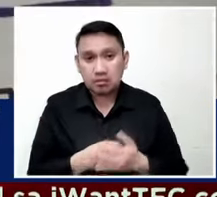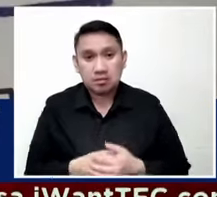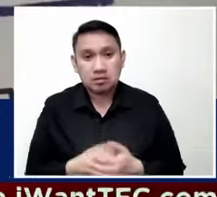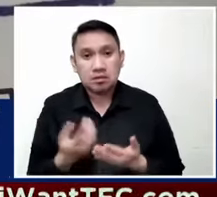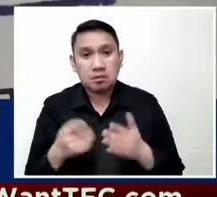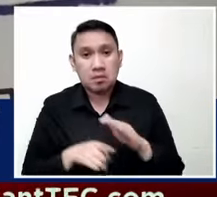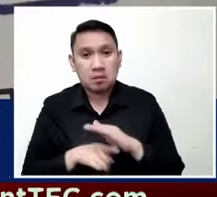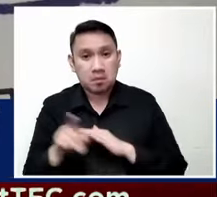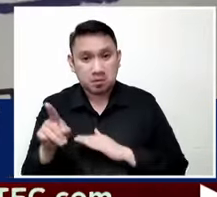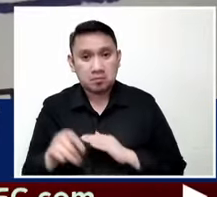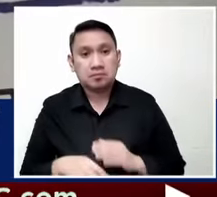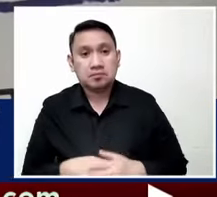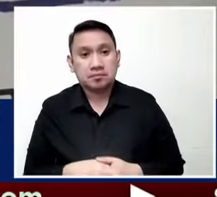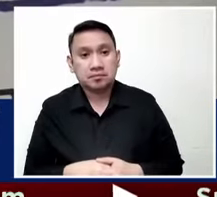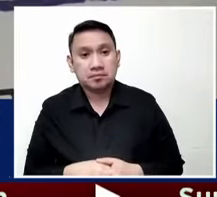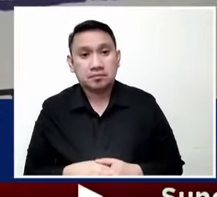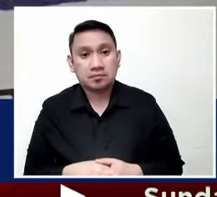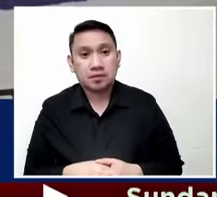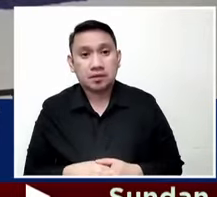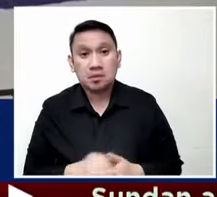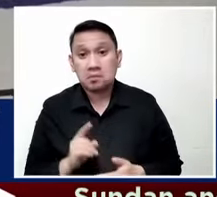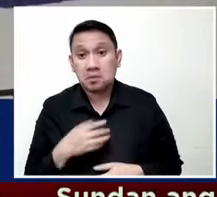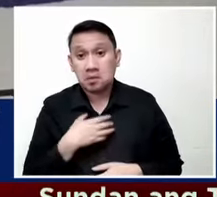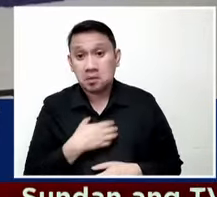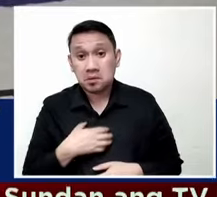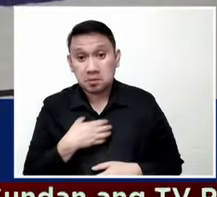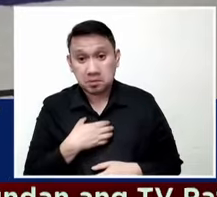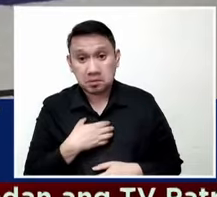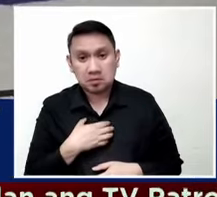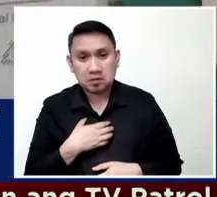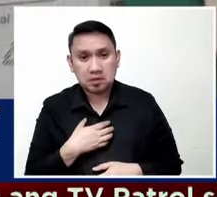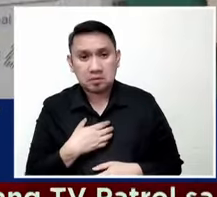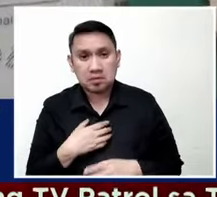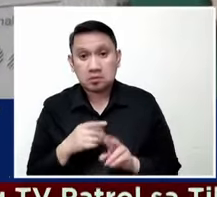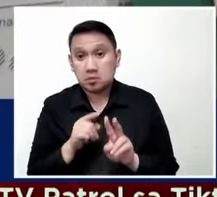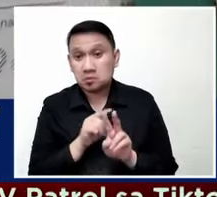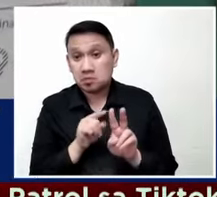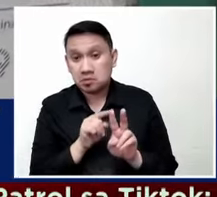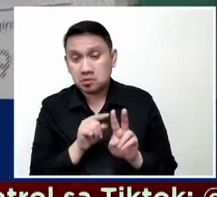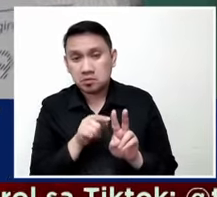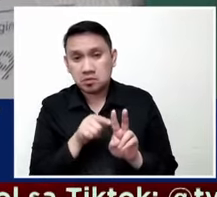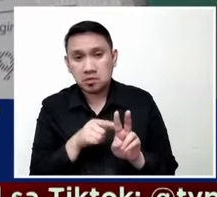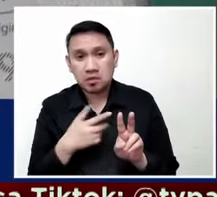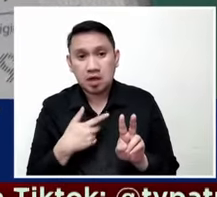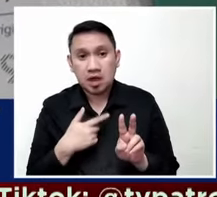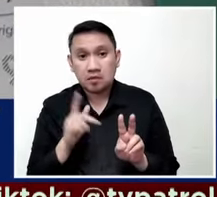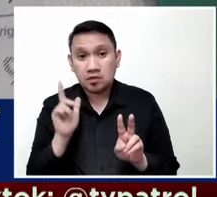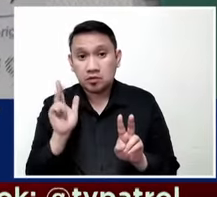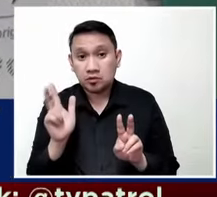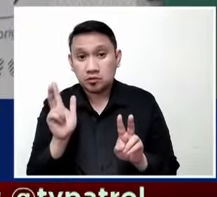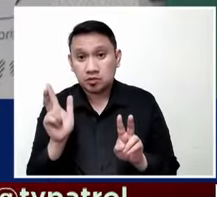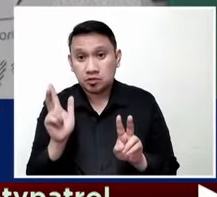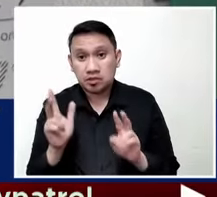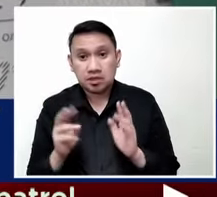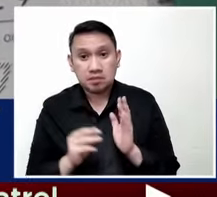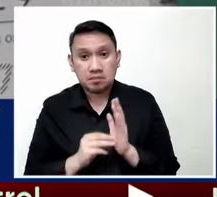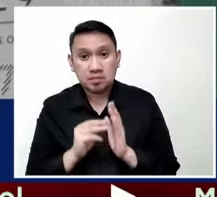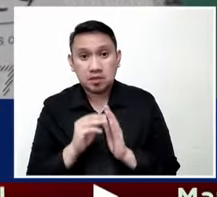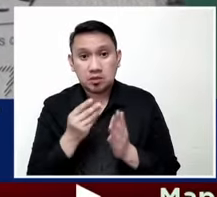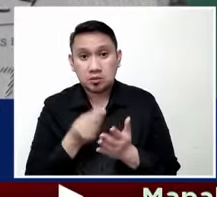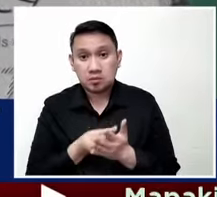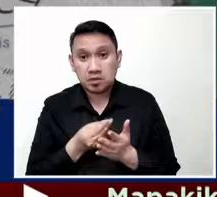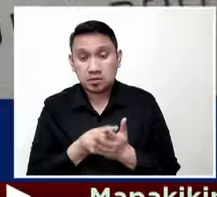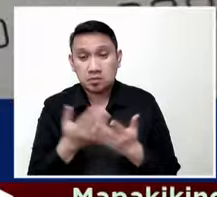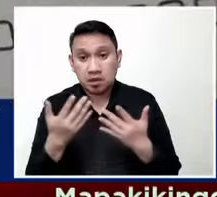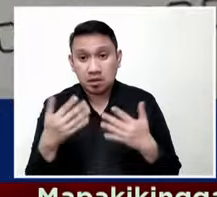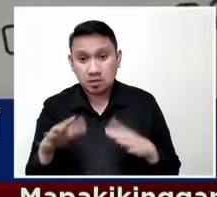nawawala. Kabilang sa mga nagreklamo ang mag-asawang biktima na nag-invest umano ng 30 million pesos. Pero matapos ang ilang